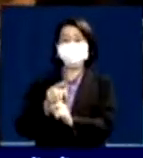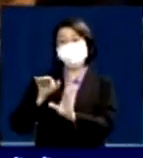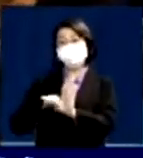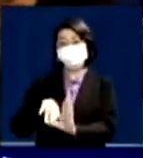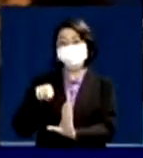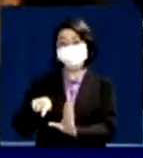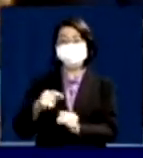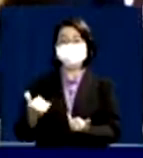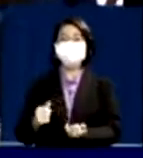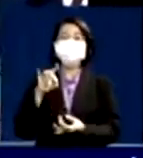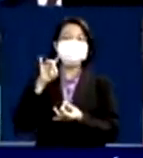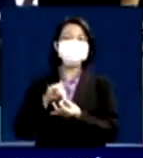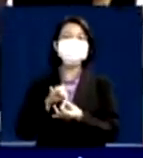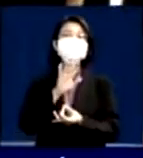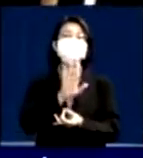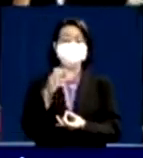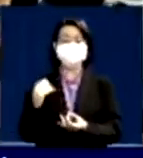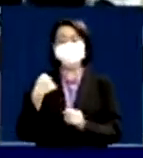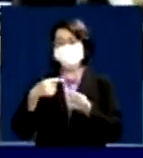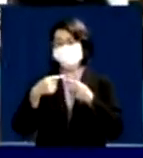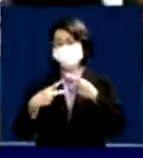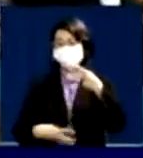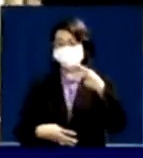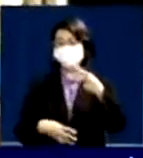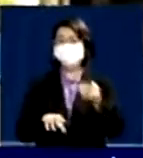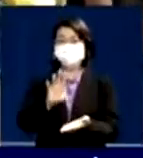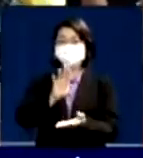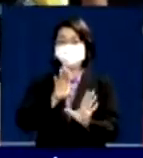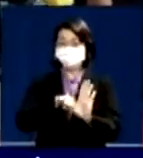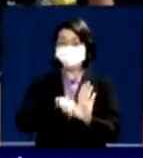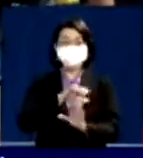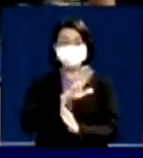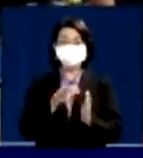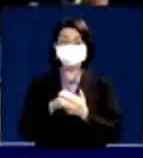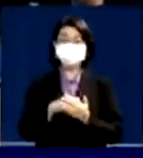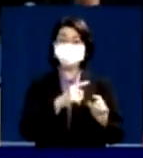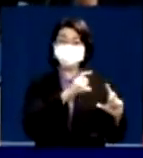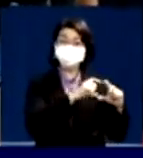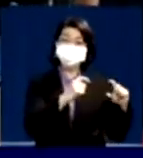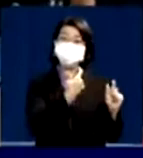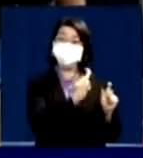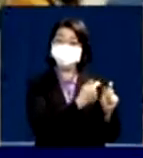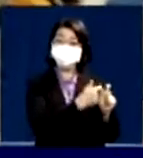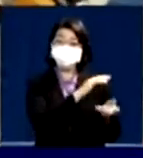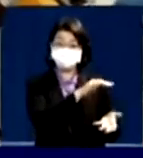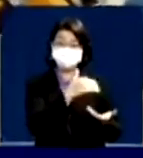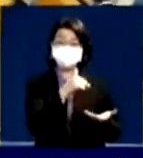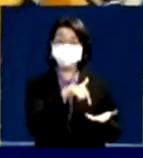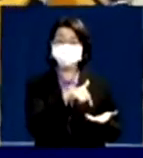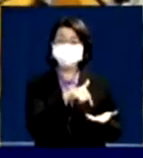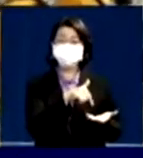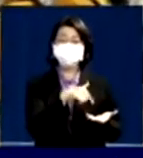องต้นของจังหวัดสุโขตอนนี้นะครับยอดได้รับการจัดสรรวัคซีนสามารถจะฉีดให้กับผู้ที่ลงทะเบียนไว้ตั้ง